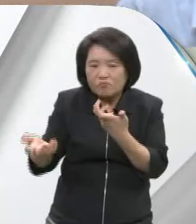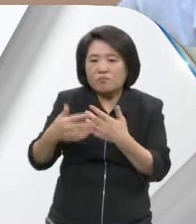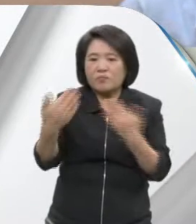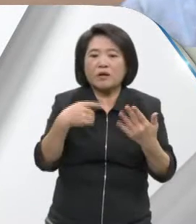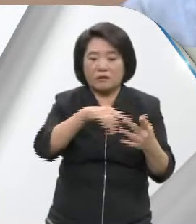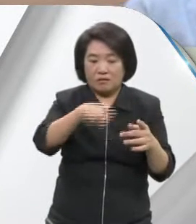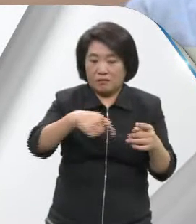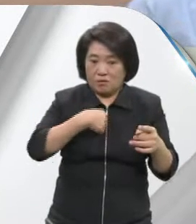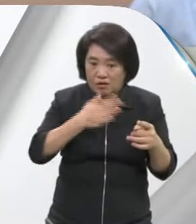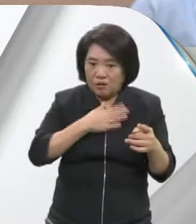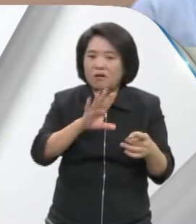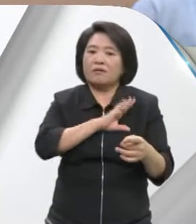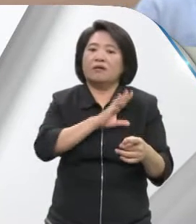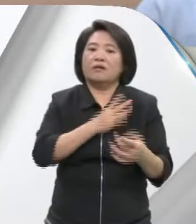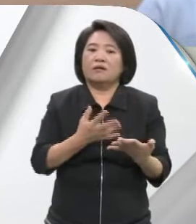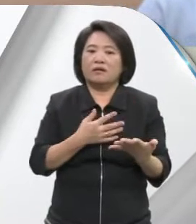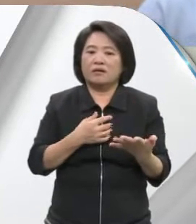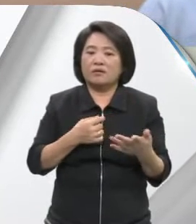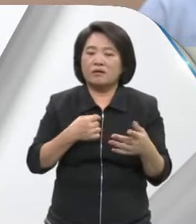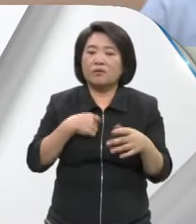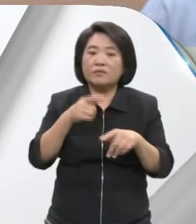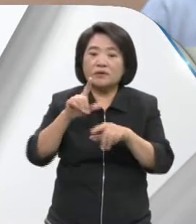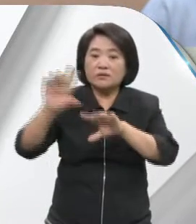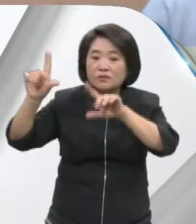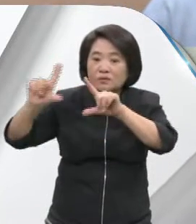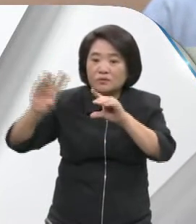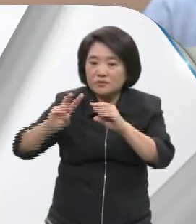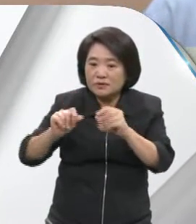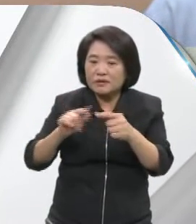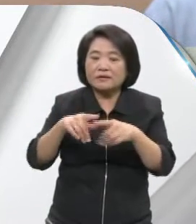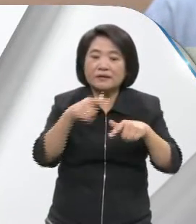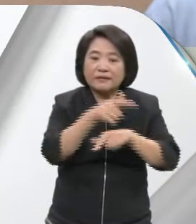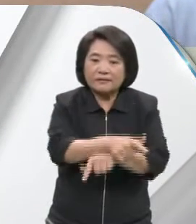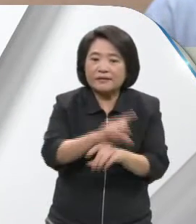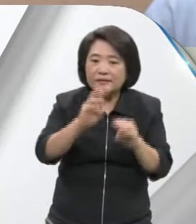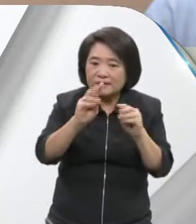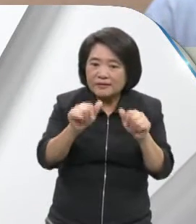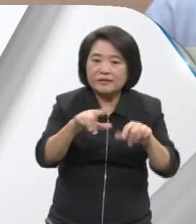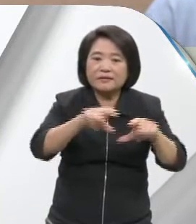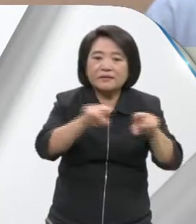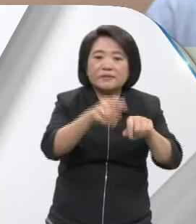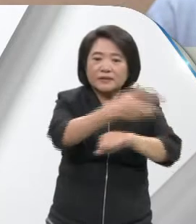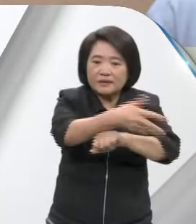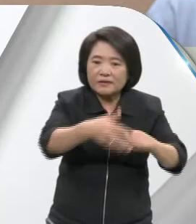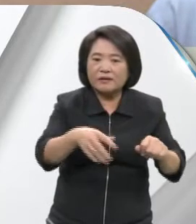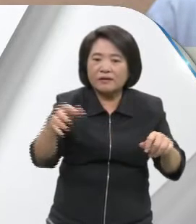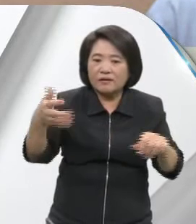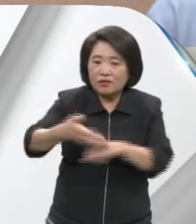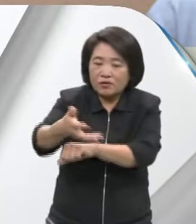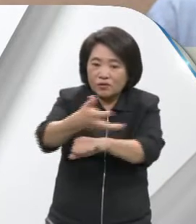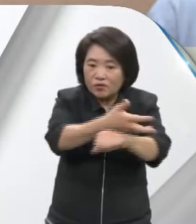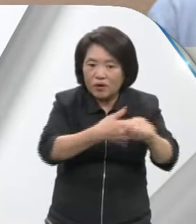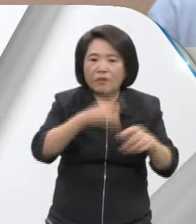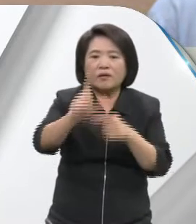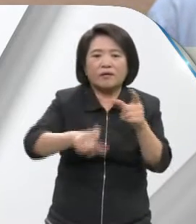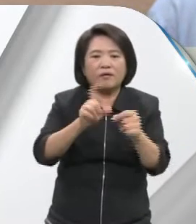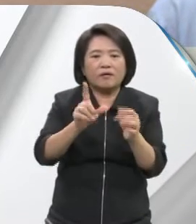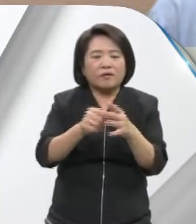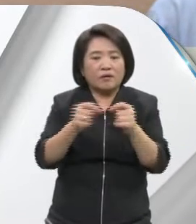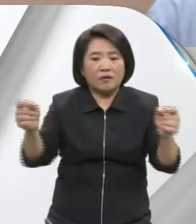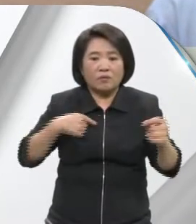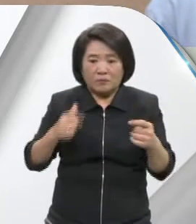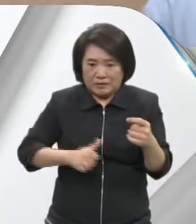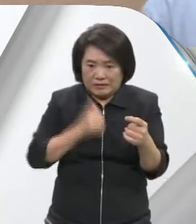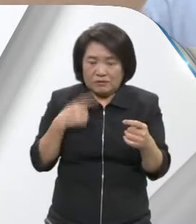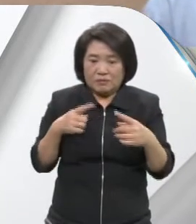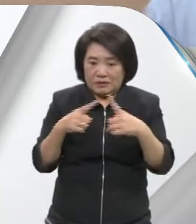超过六十年时间啊，我们在东沙，我们在南沙，在太平岛，这些都是一个我们实质占